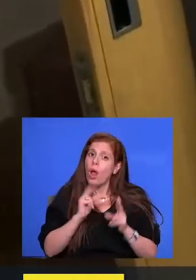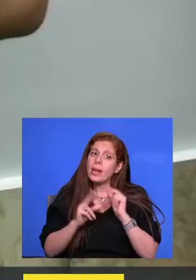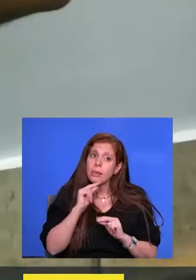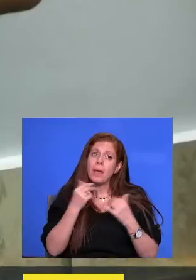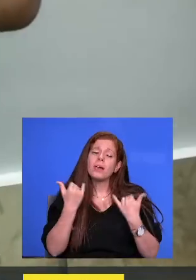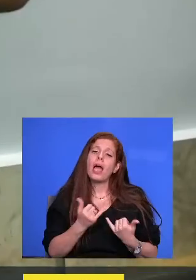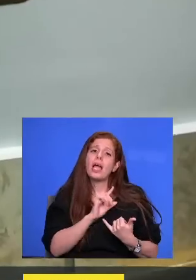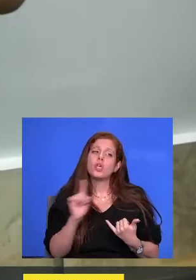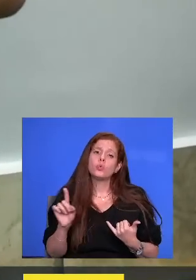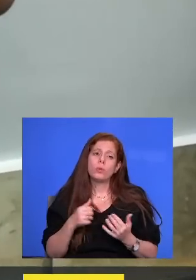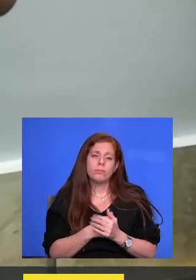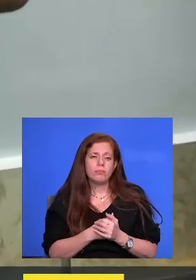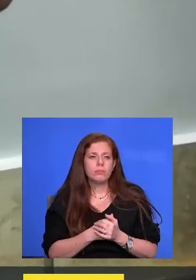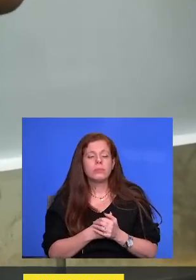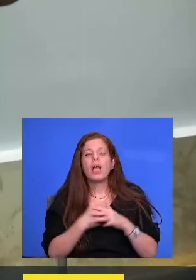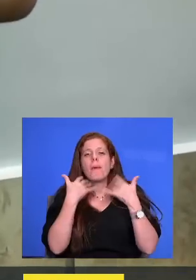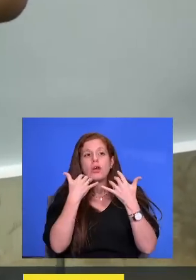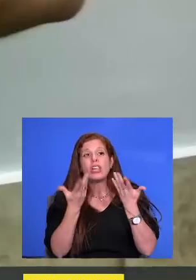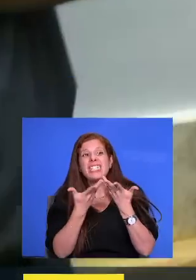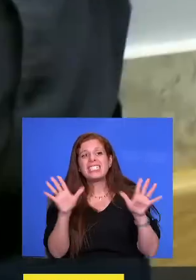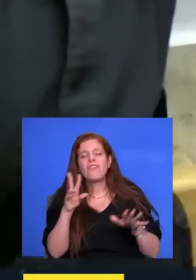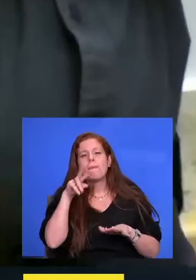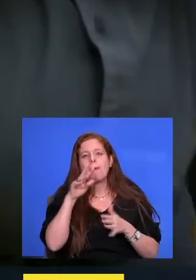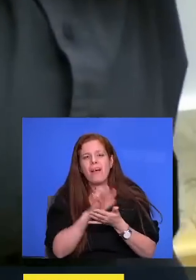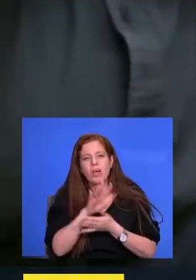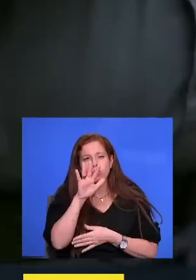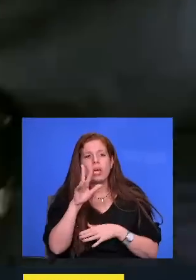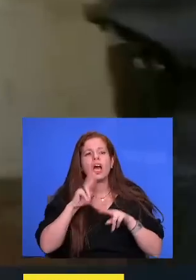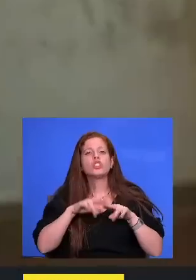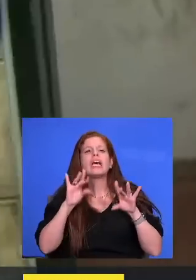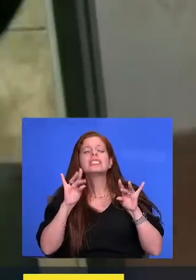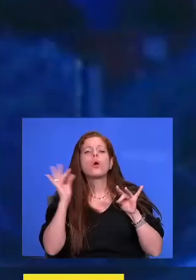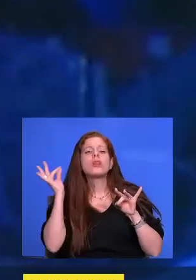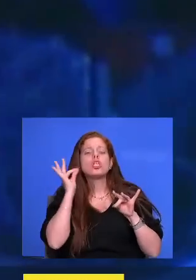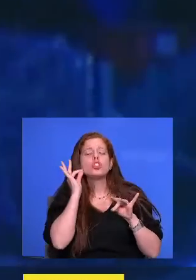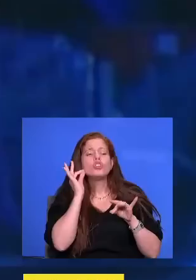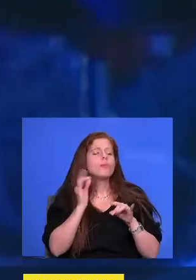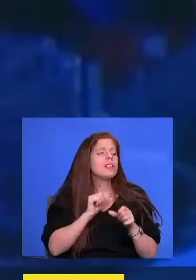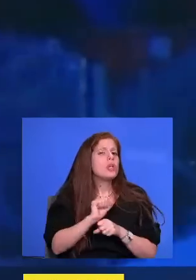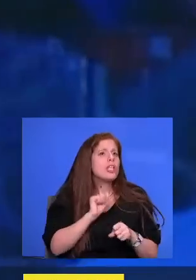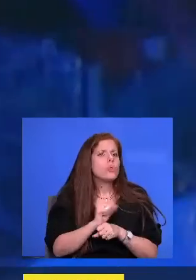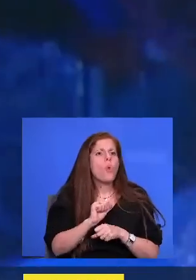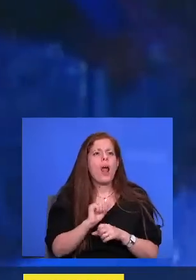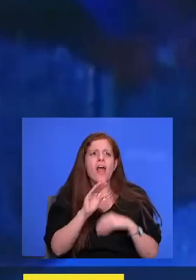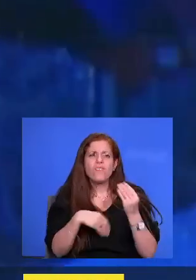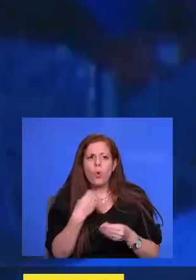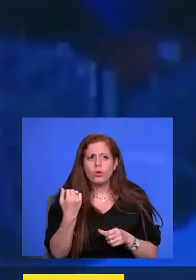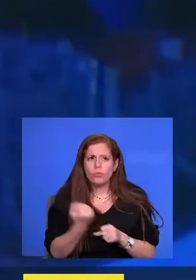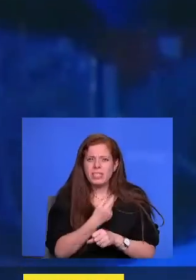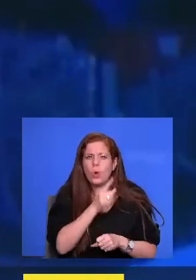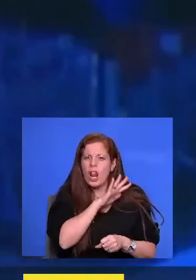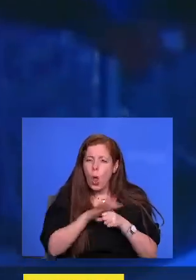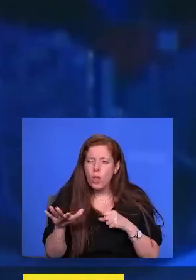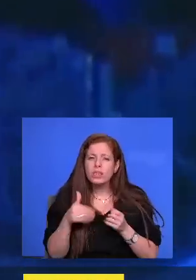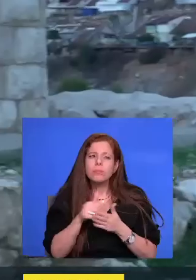אני אדבר, כרגע אסור. הפרשה נחשפה ב-2015 אחרי שעשרות נשים התלוננו על עבירות קשות שביצע בהן, כולל אונס, במשך